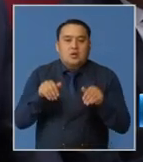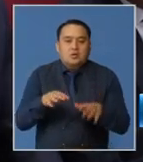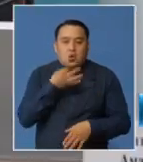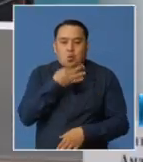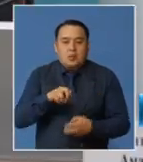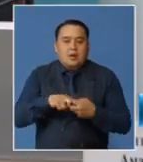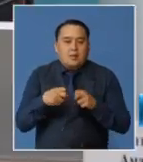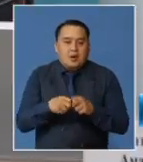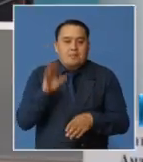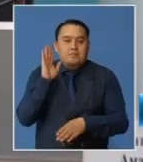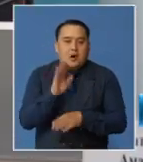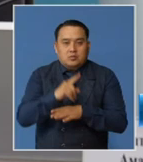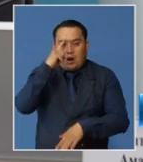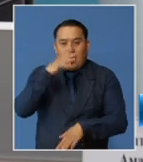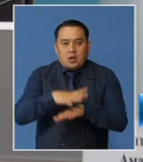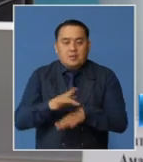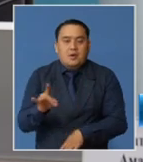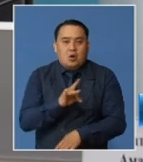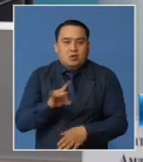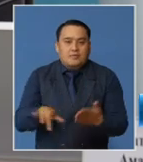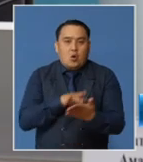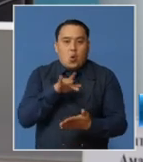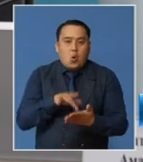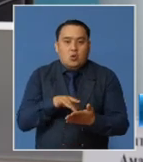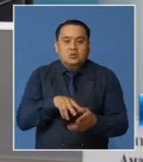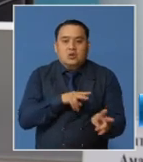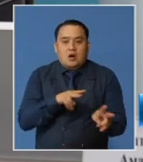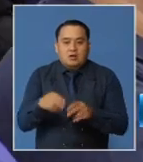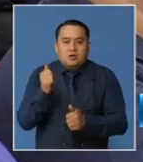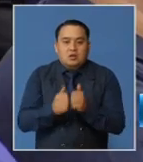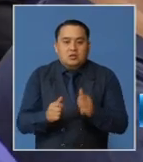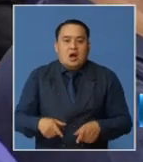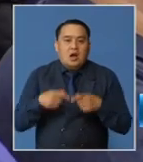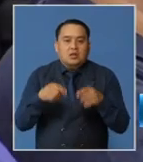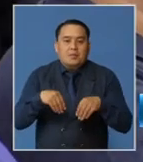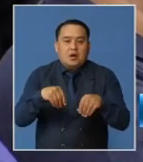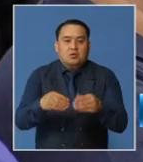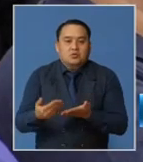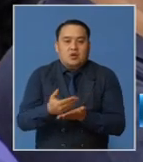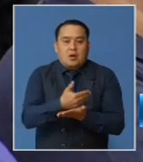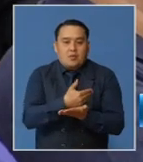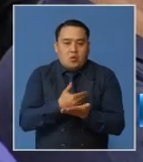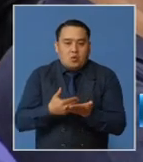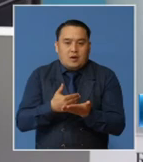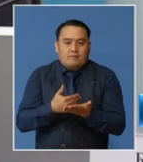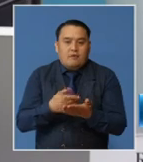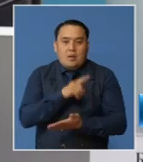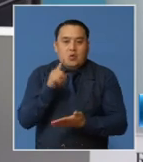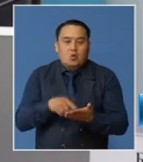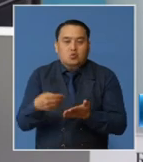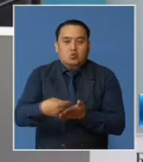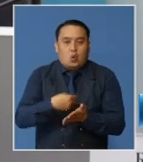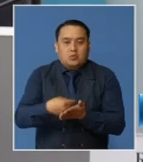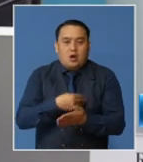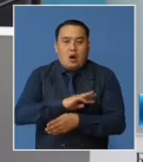любых проблем, поручая всем акимам районов и городов следить за каждым этапом при посеве, сборе сахарного корнеплода. Вопросы субсидий